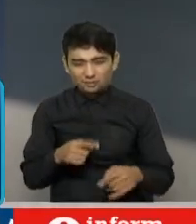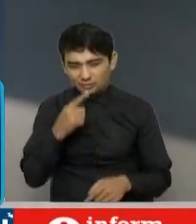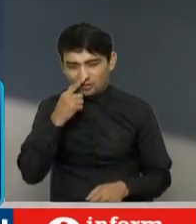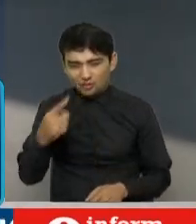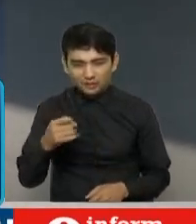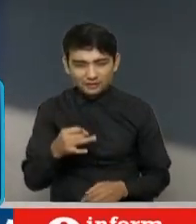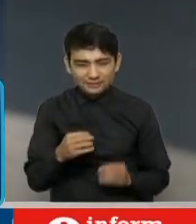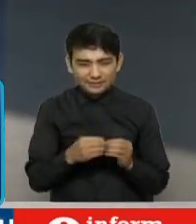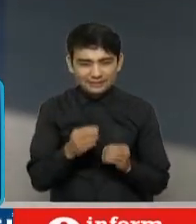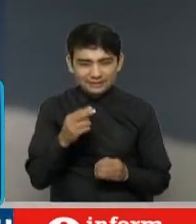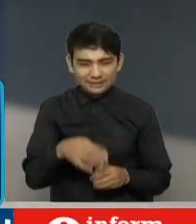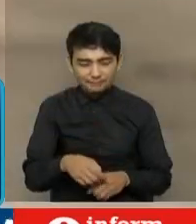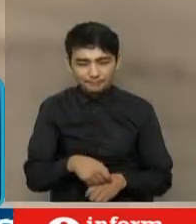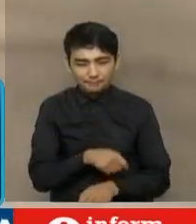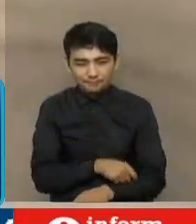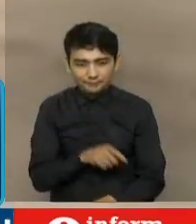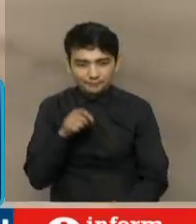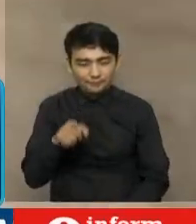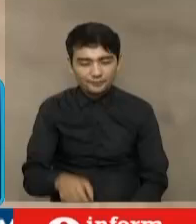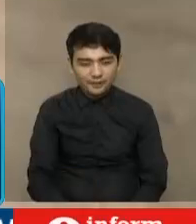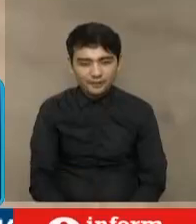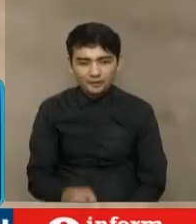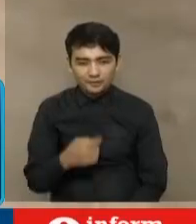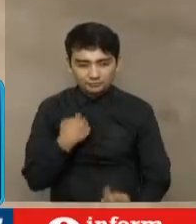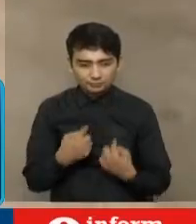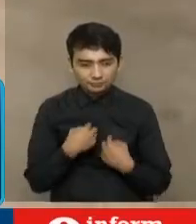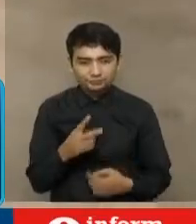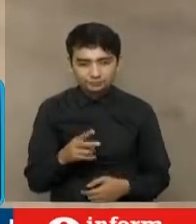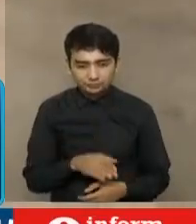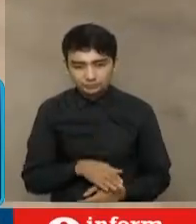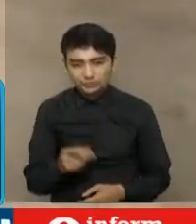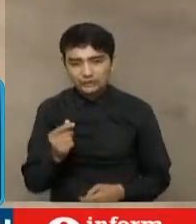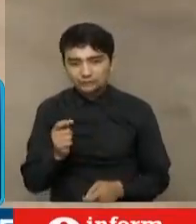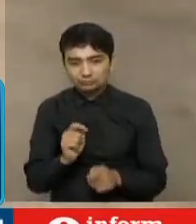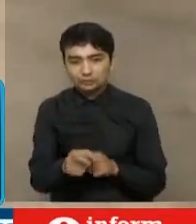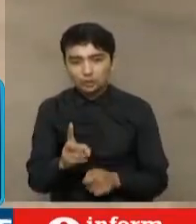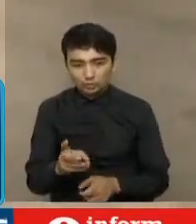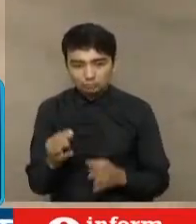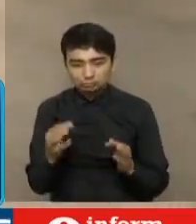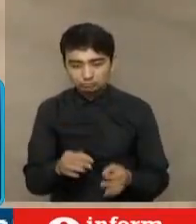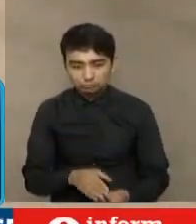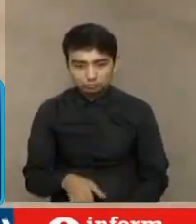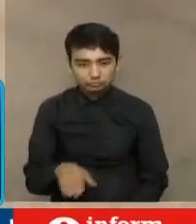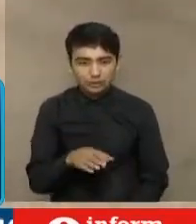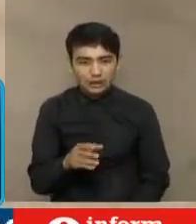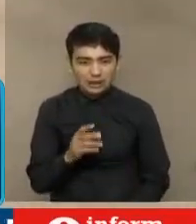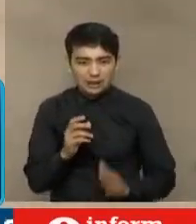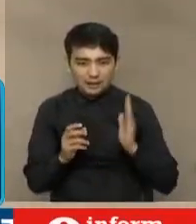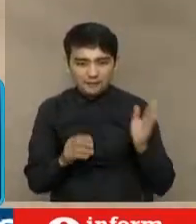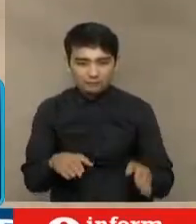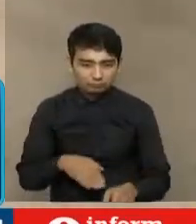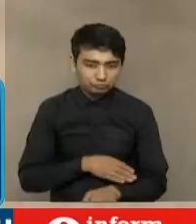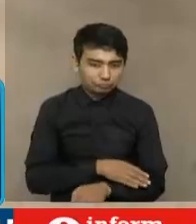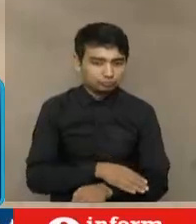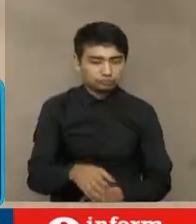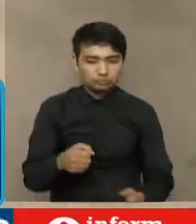kepteliz 10 şaqırımdan asıp jığılat. Pinalı batırmız. Öt uatkında kim aqşa beret, sol ötet. Ötkende levi ryatpen alatta da kansa